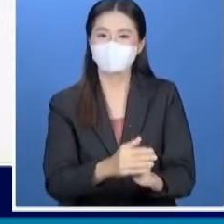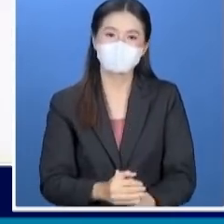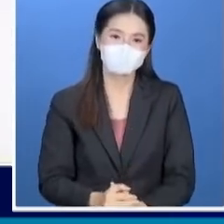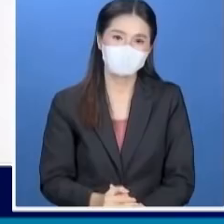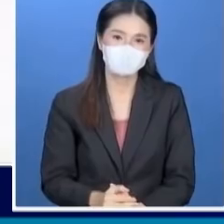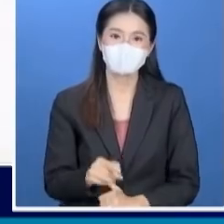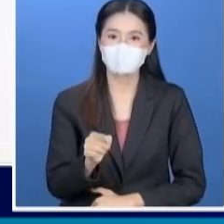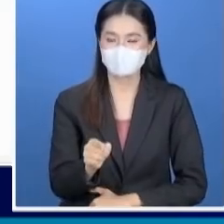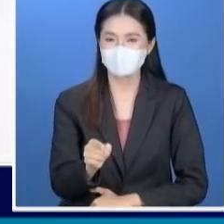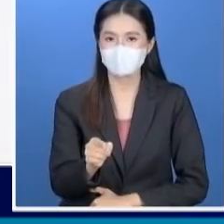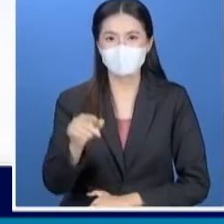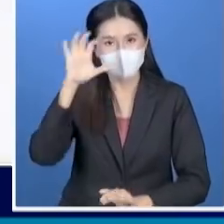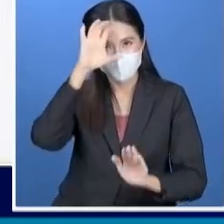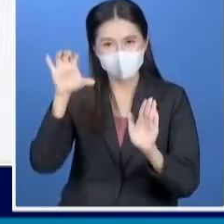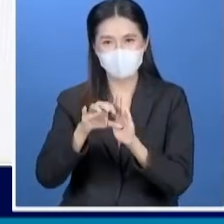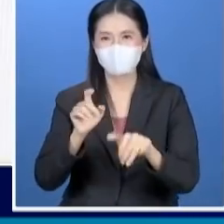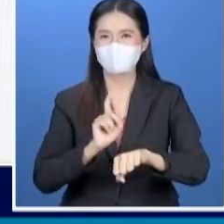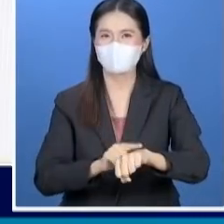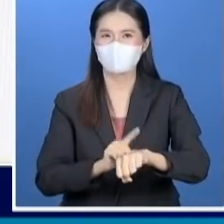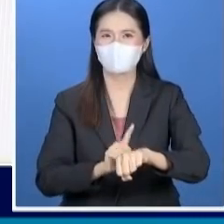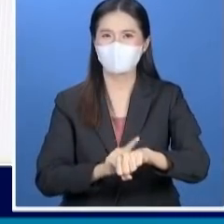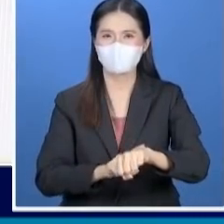ในภาพนี้เป็นช่วงเวลา